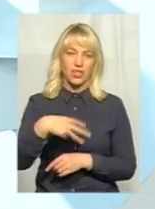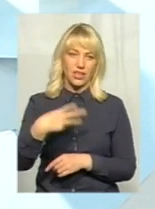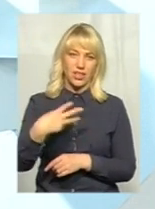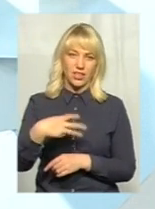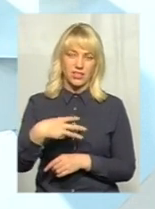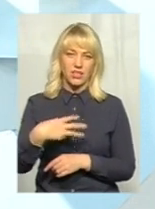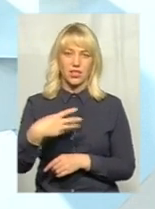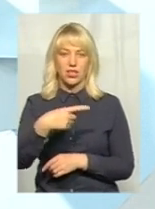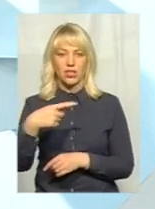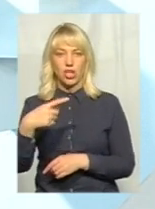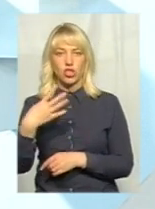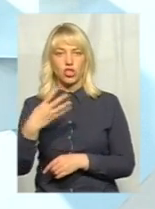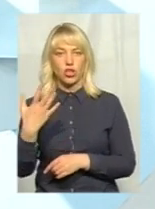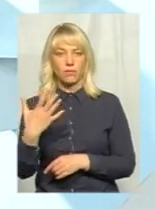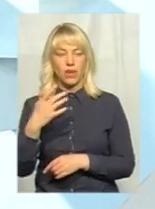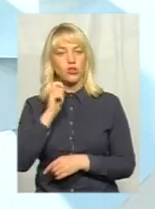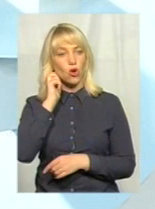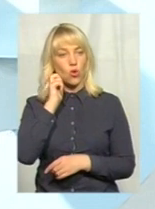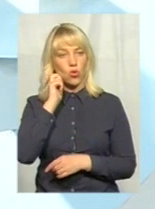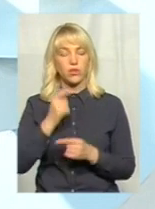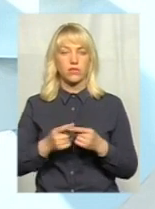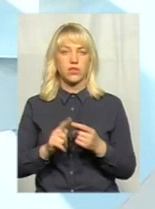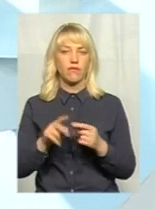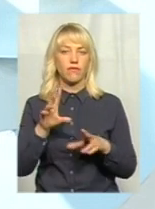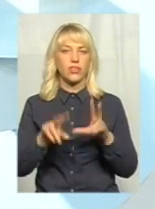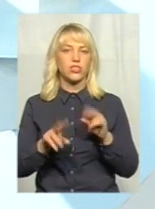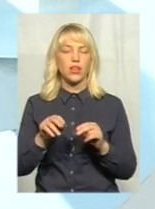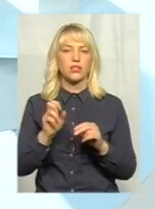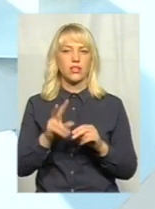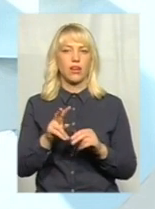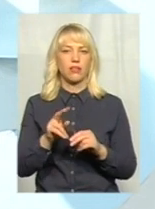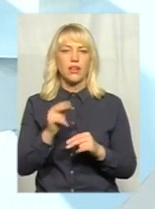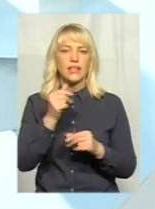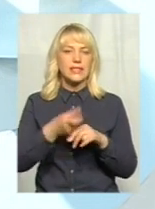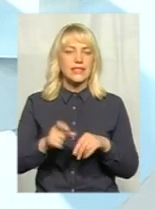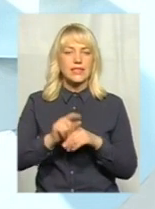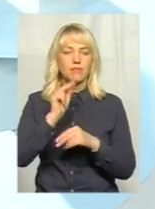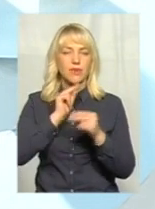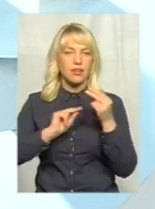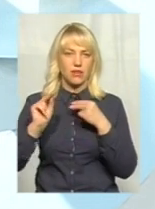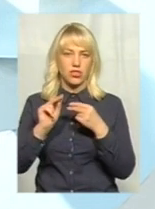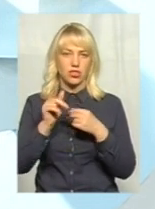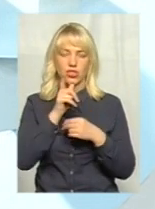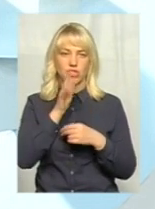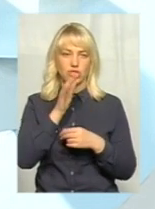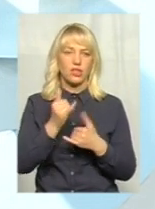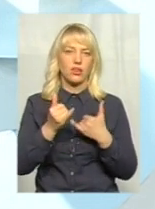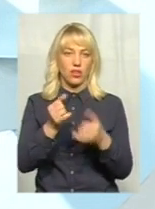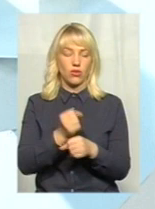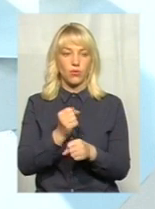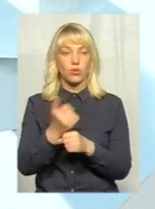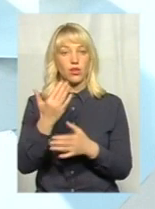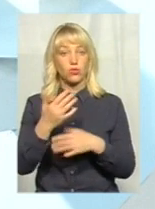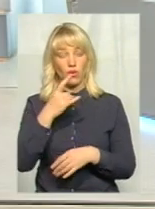30-45 років, скажімо так, вроді би самий продуктивний період роботи. От якщо взяти по